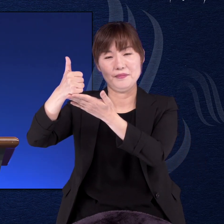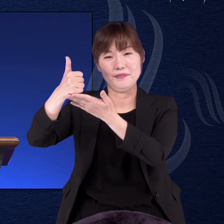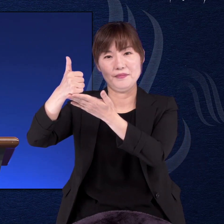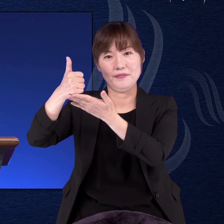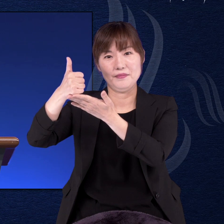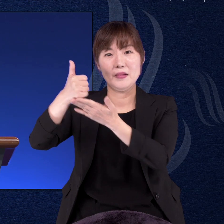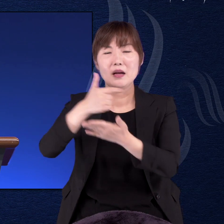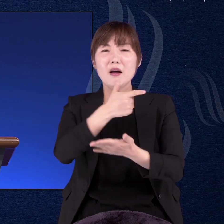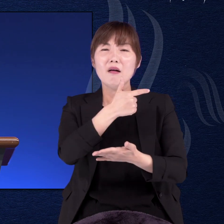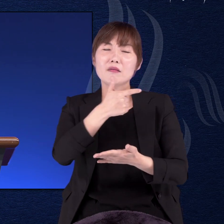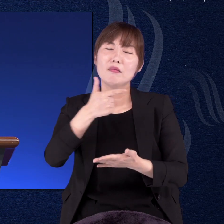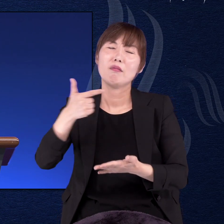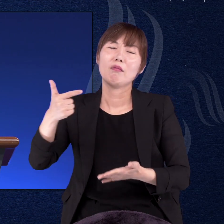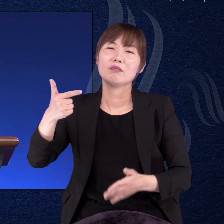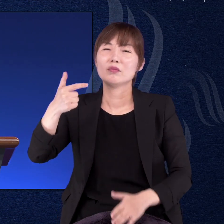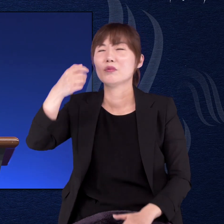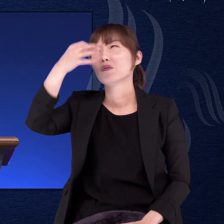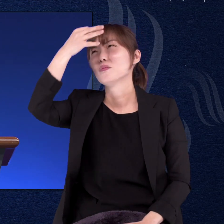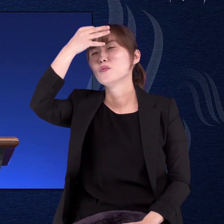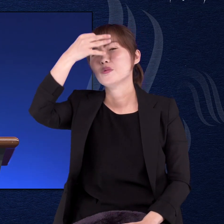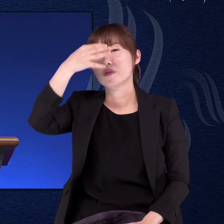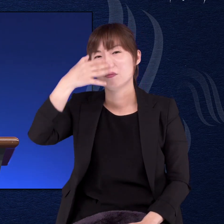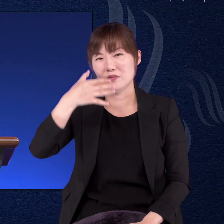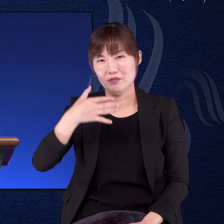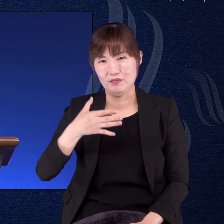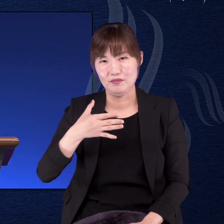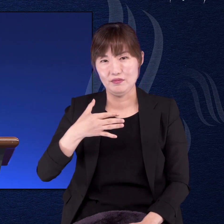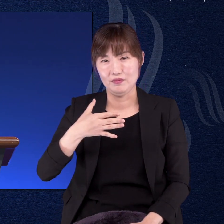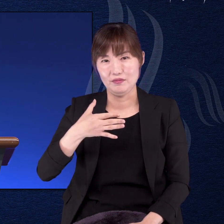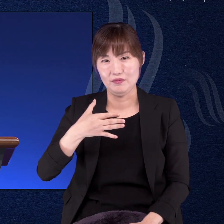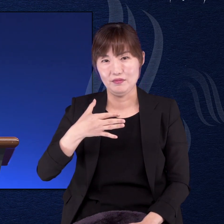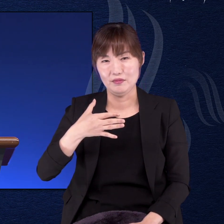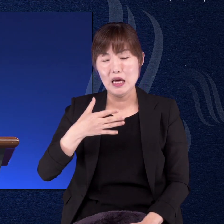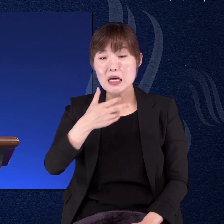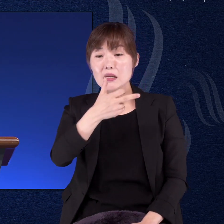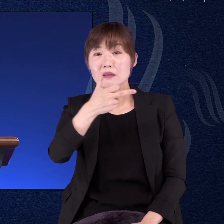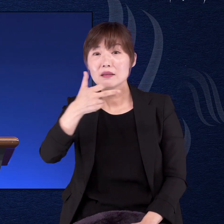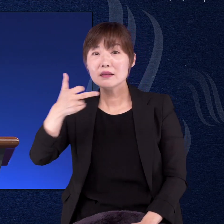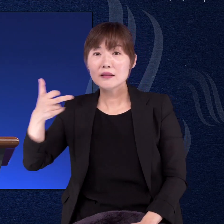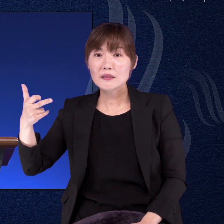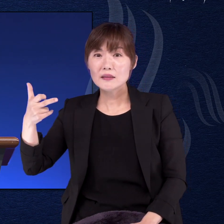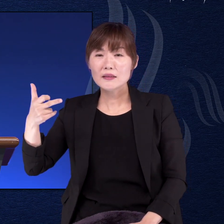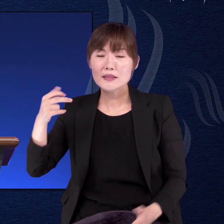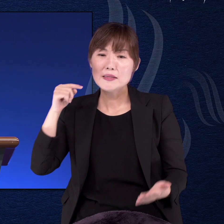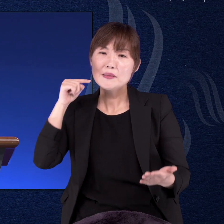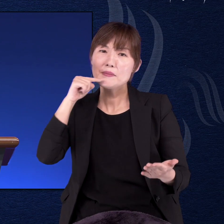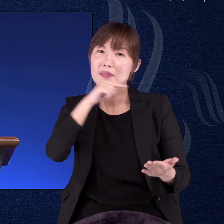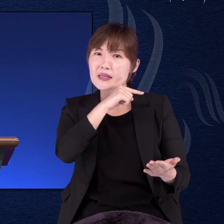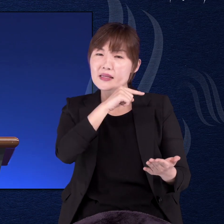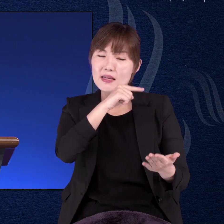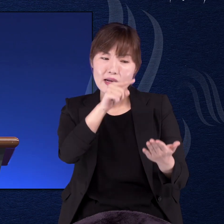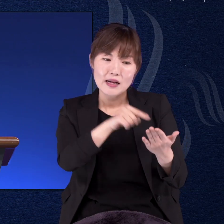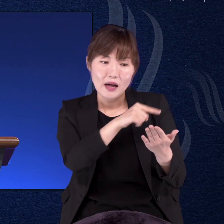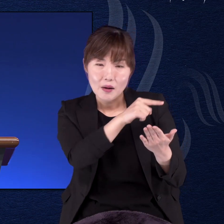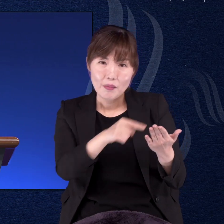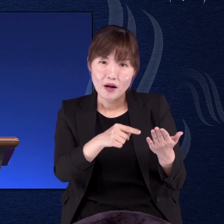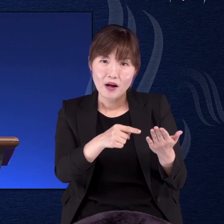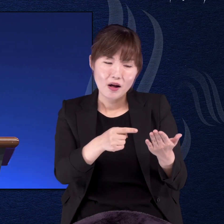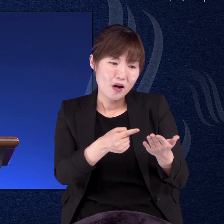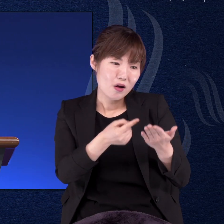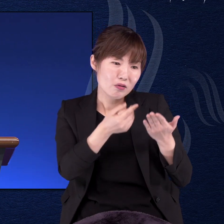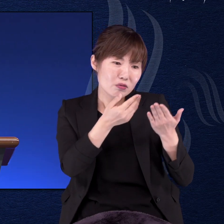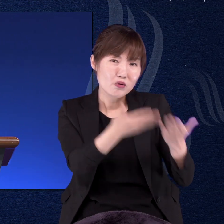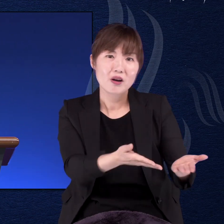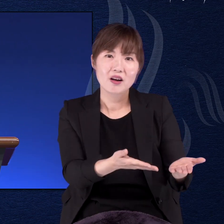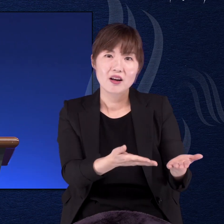너무 죄송스러워요. 진짜 그 큰 빚을 탕감해줬더니 조그만 빚 가진 이웃에게 가서